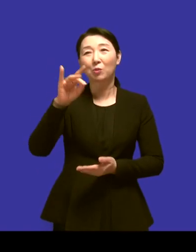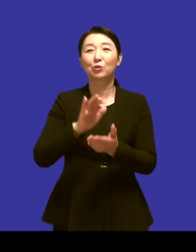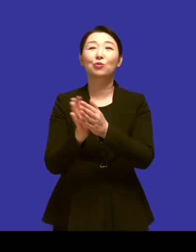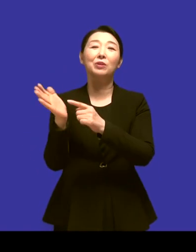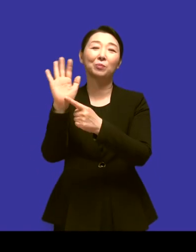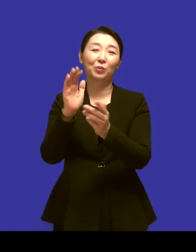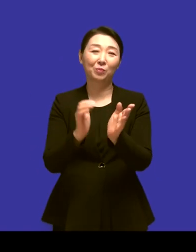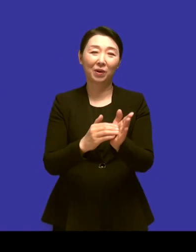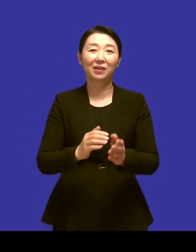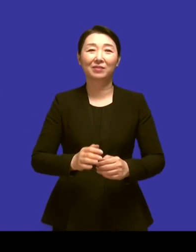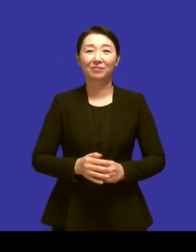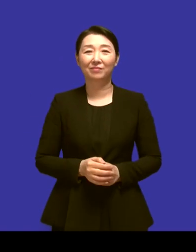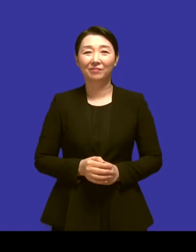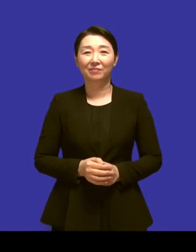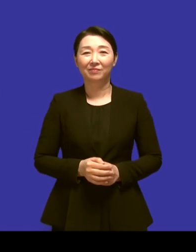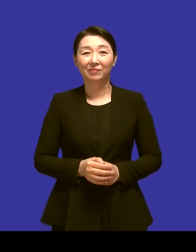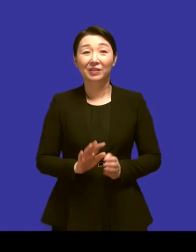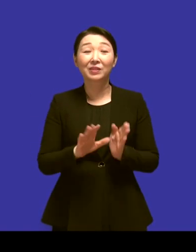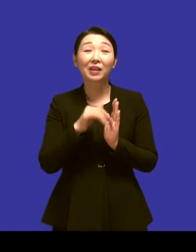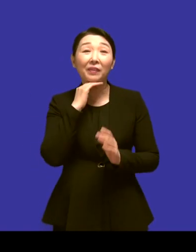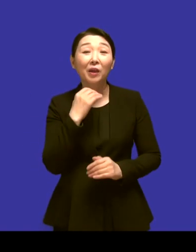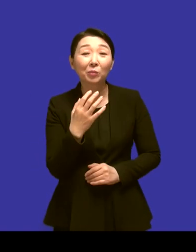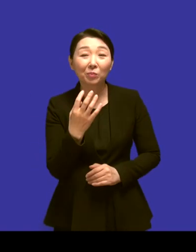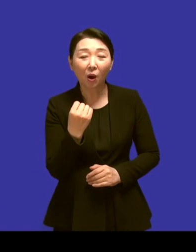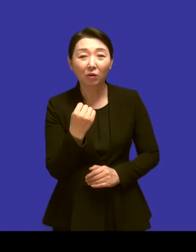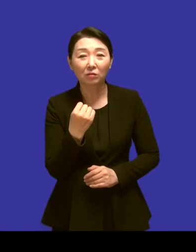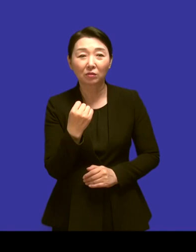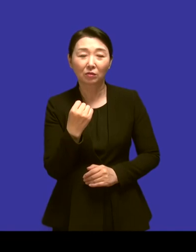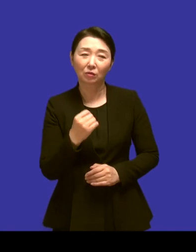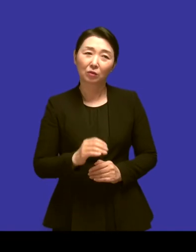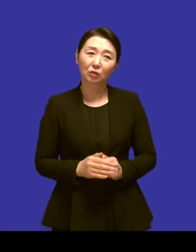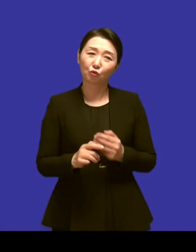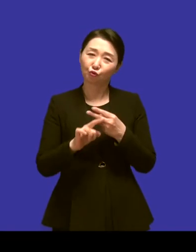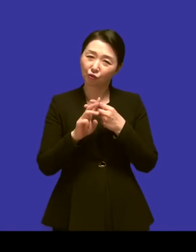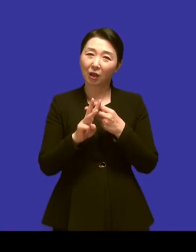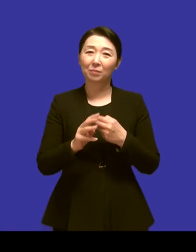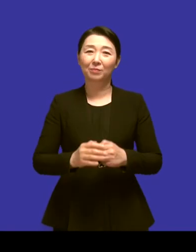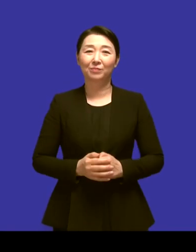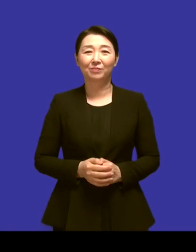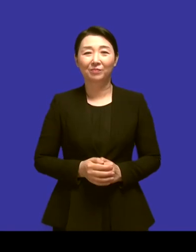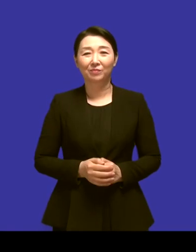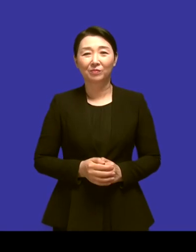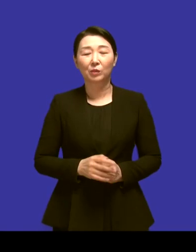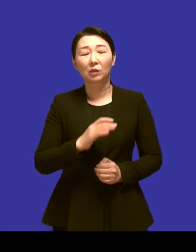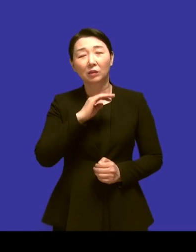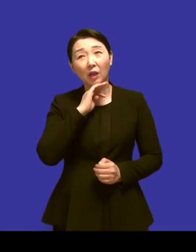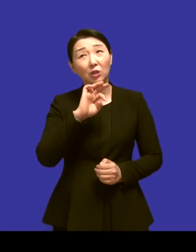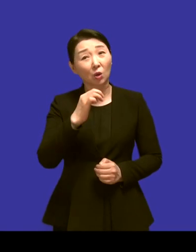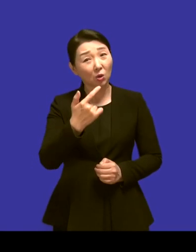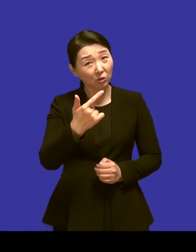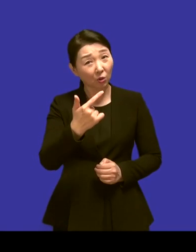있었던 그런 순간이었던 것 같아요. 그때가 몇 살 때였어요? 그때가 중학교 3학년이었어요. 그럼 한